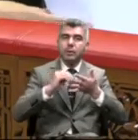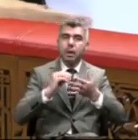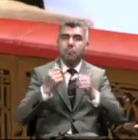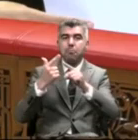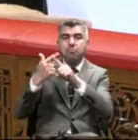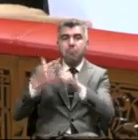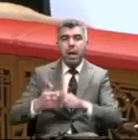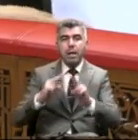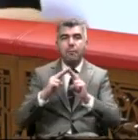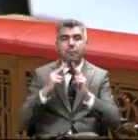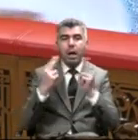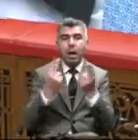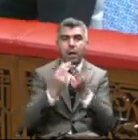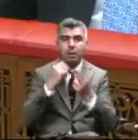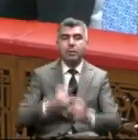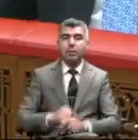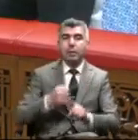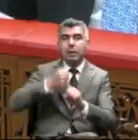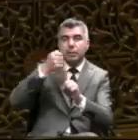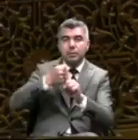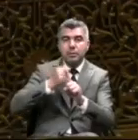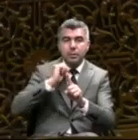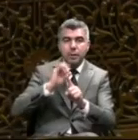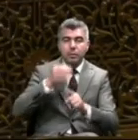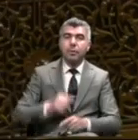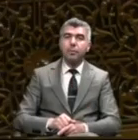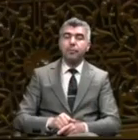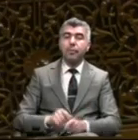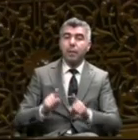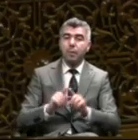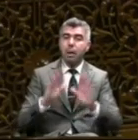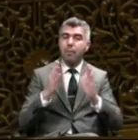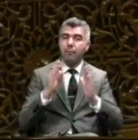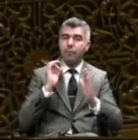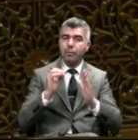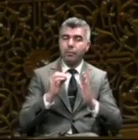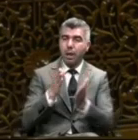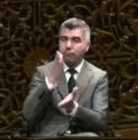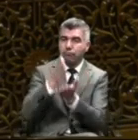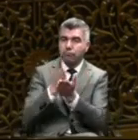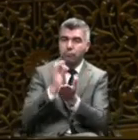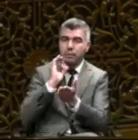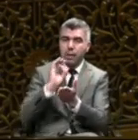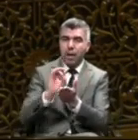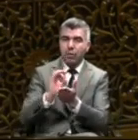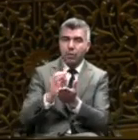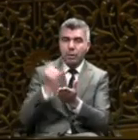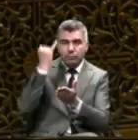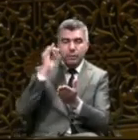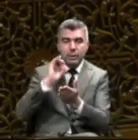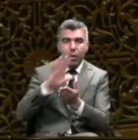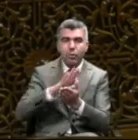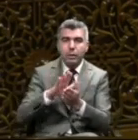الدوليه وتتويج للمجهوداتكم واعتراف بكفاءتكم وحنكلتكم في تدبير